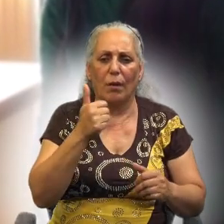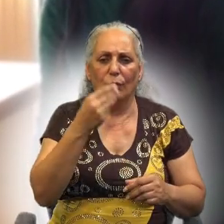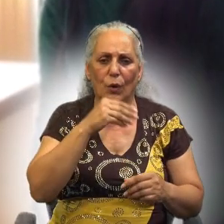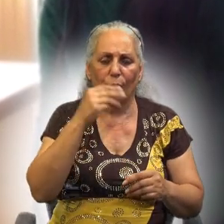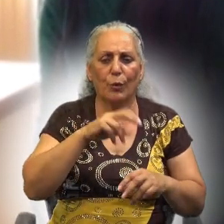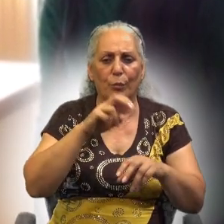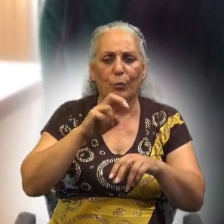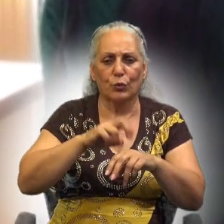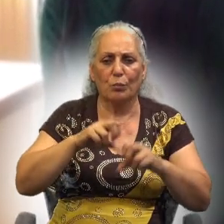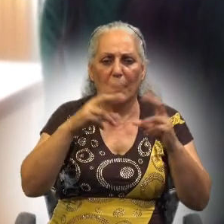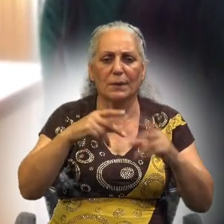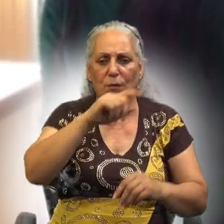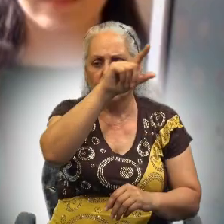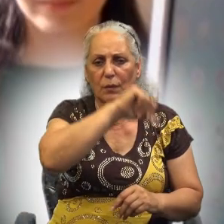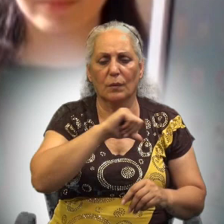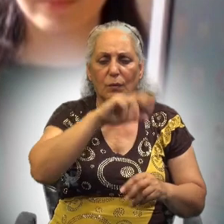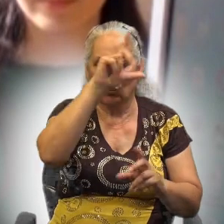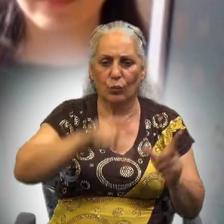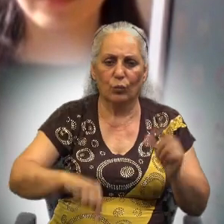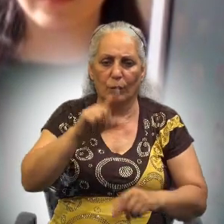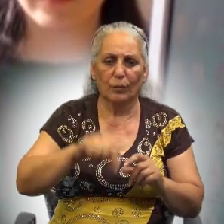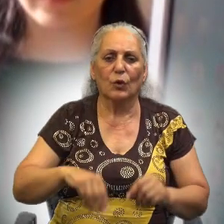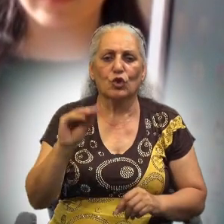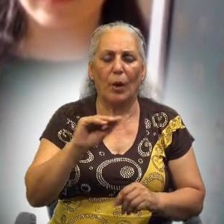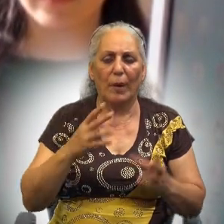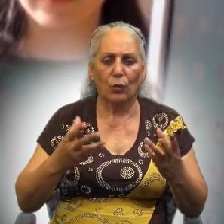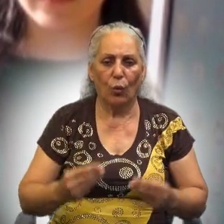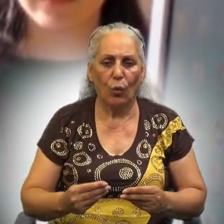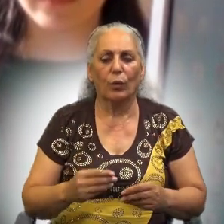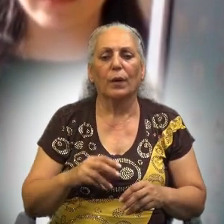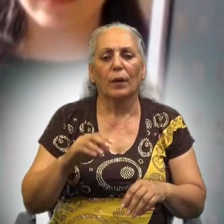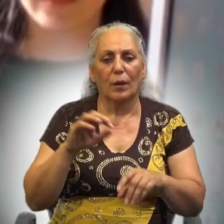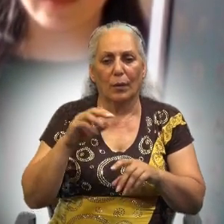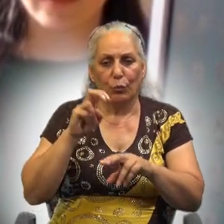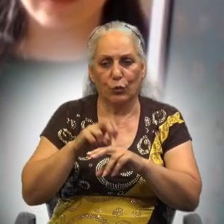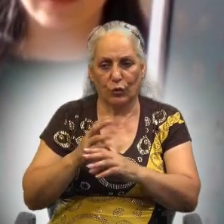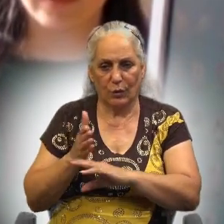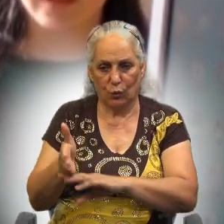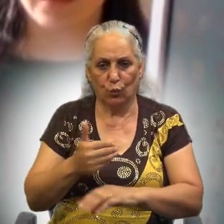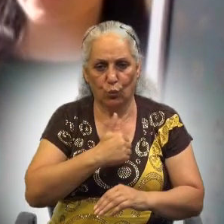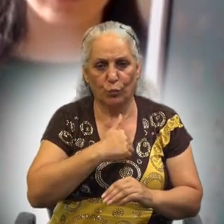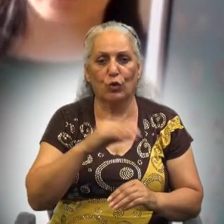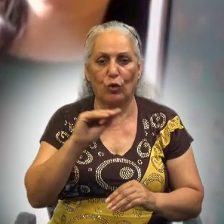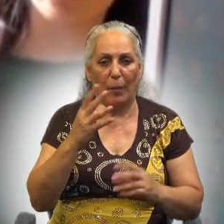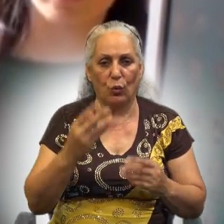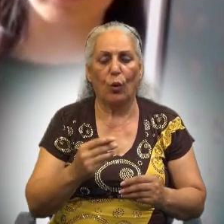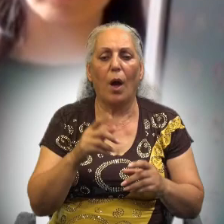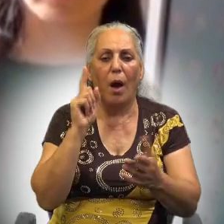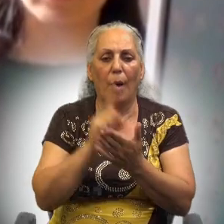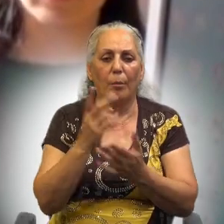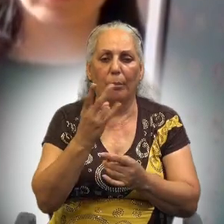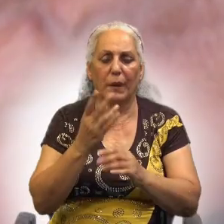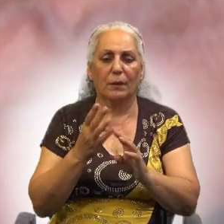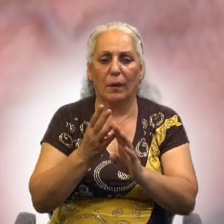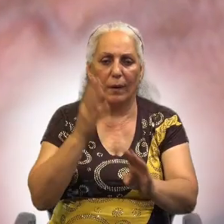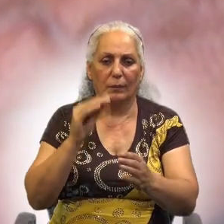կողմից։ Ընդունելության օրը յուրաքանչյուր շաբաթ օր նյարդաբանի մոտ այցելելու համար ցանկալի է նախապես հերթագրվել զանգահարելով կամ այցելելով